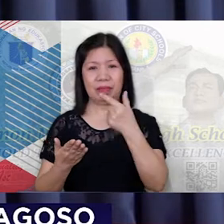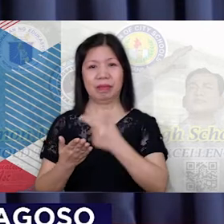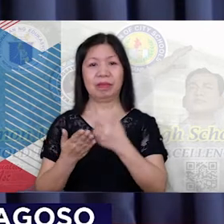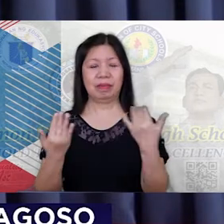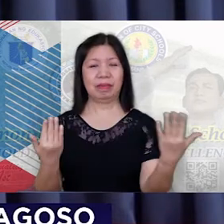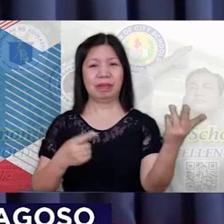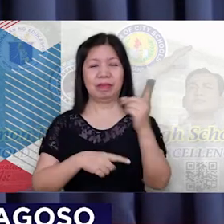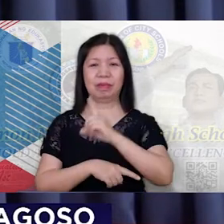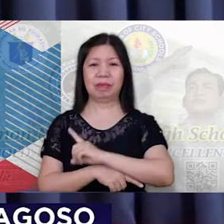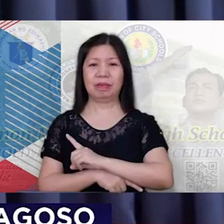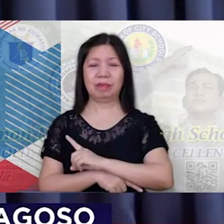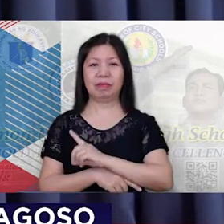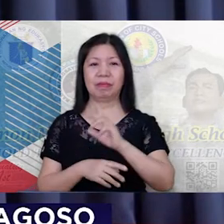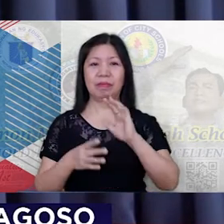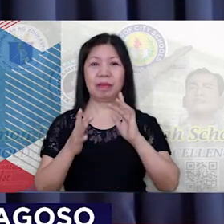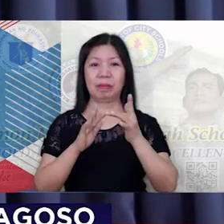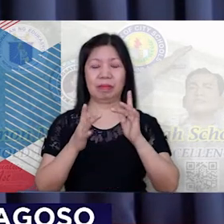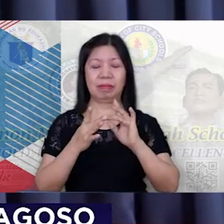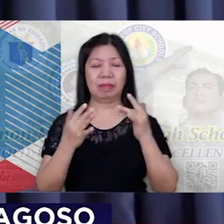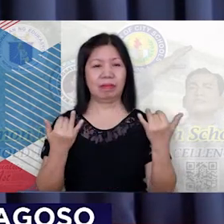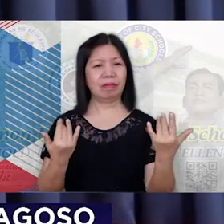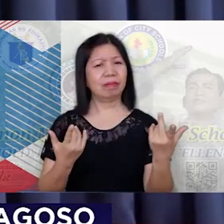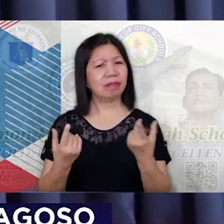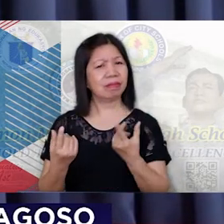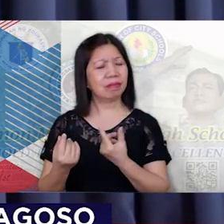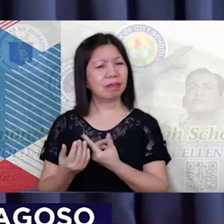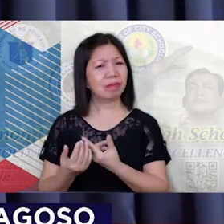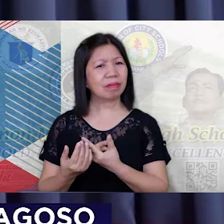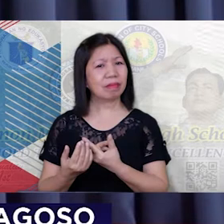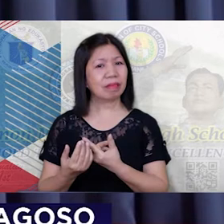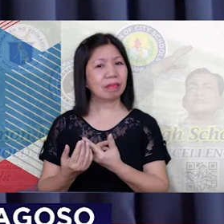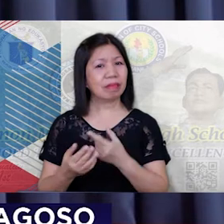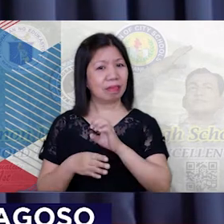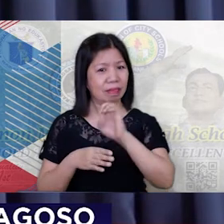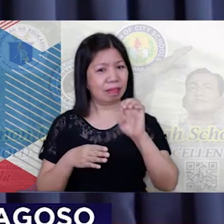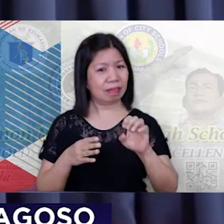today. Virtual man ang ating gagawin na year-end rites,